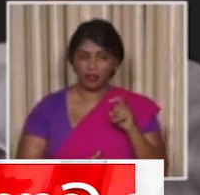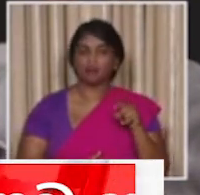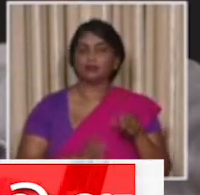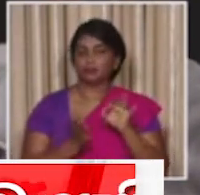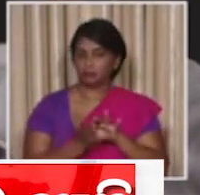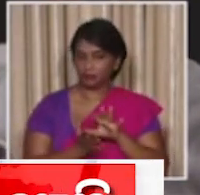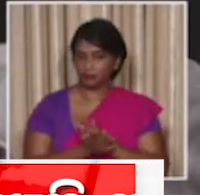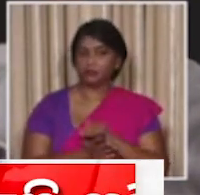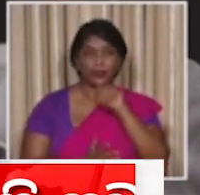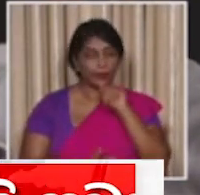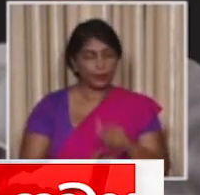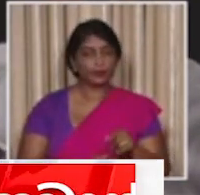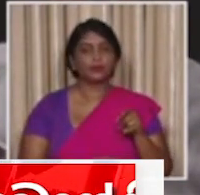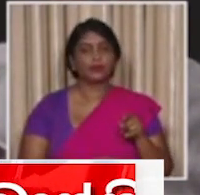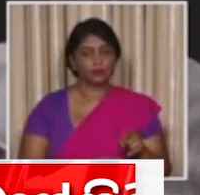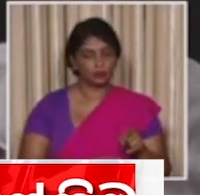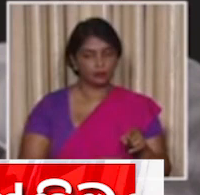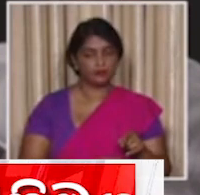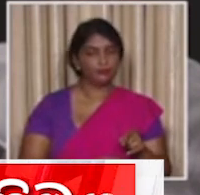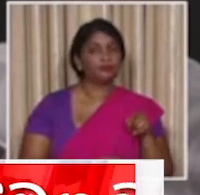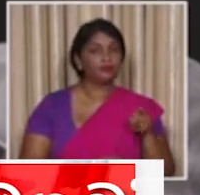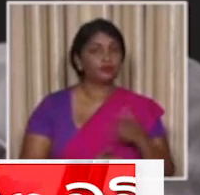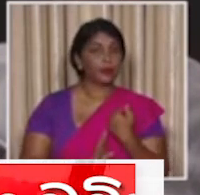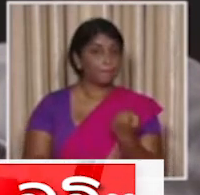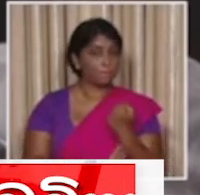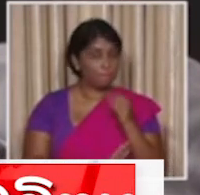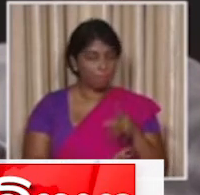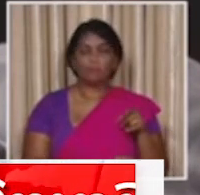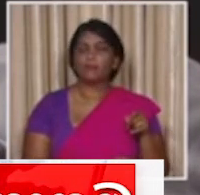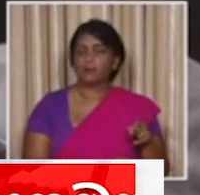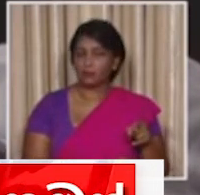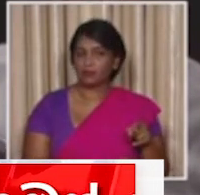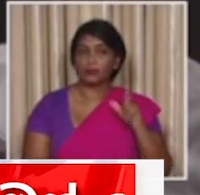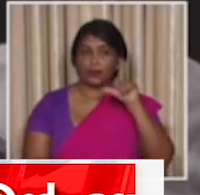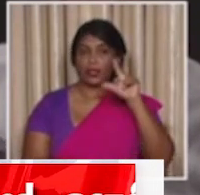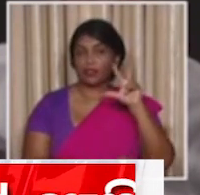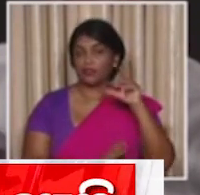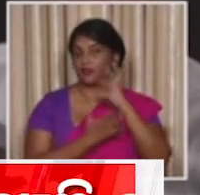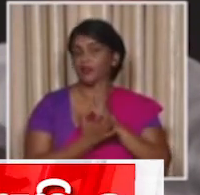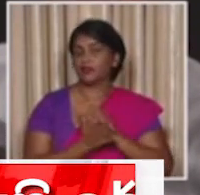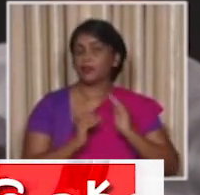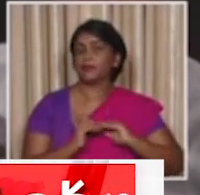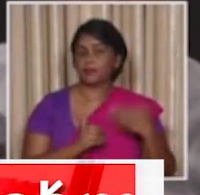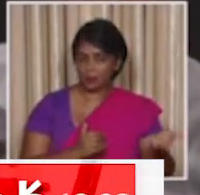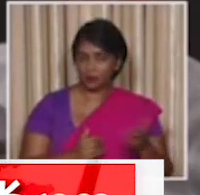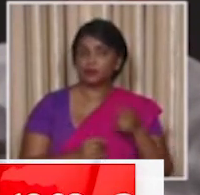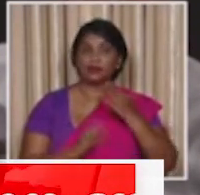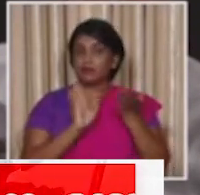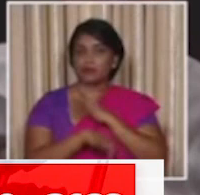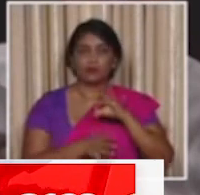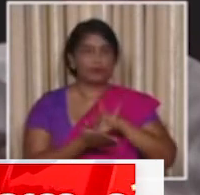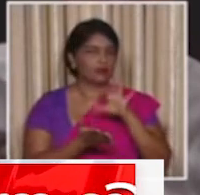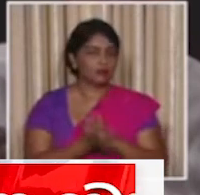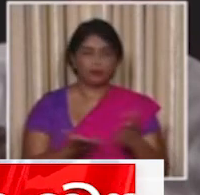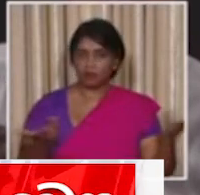ආවේ. ඉතින් ඇත්ත වශයෙන්ම මේකේ විධායක බලය කියන එක ආවේ 78 ව්‍යවස්ථාවෙන් පස්සේ. ඊට කලින් එහෙම එකක්